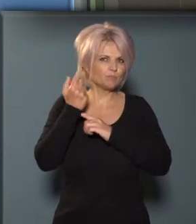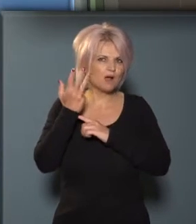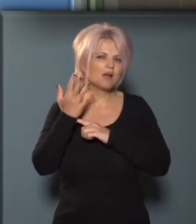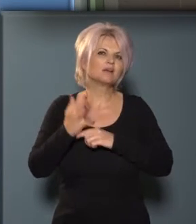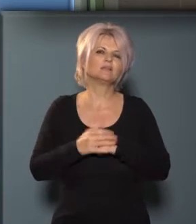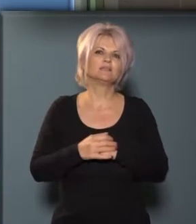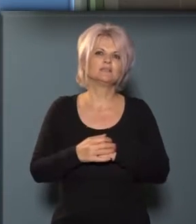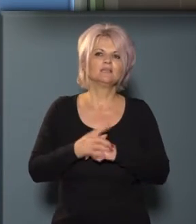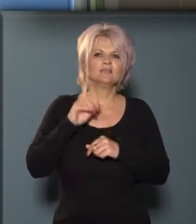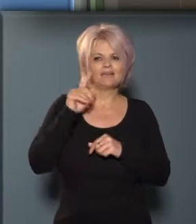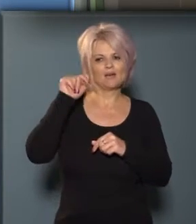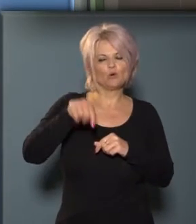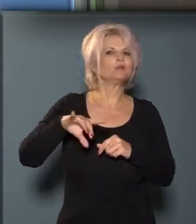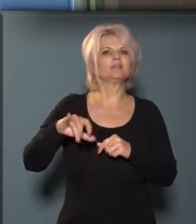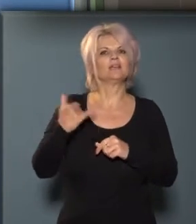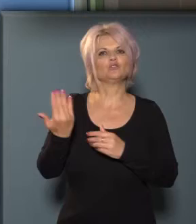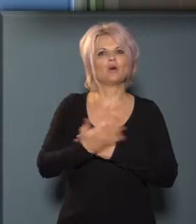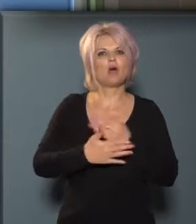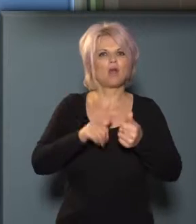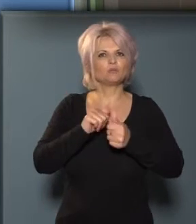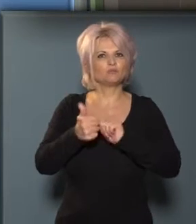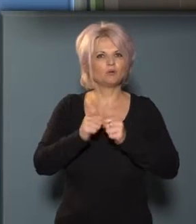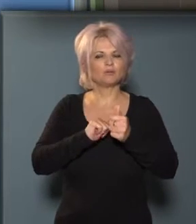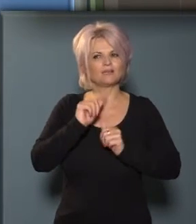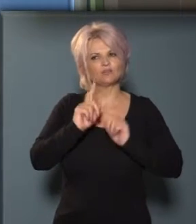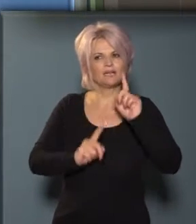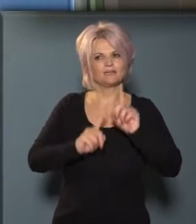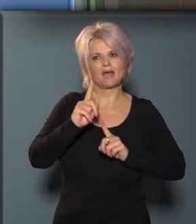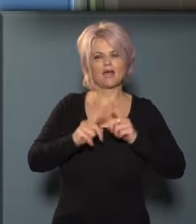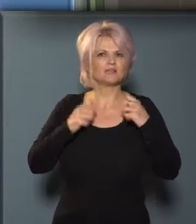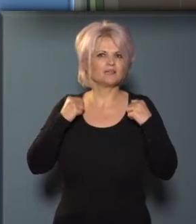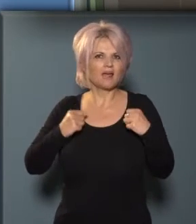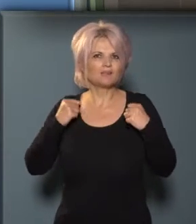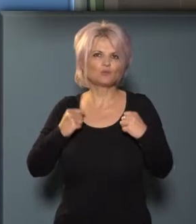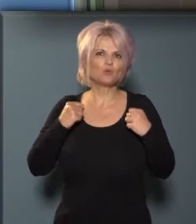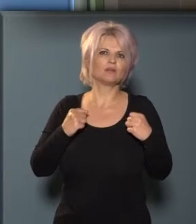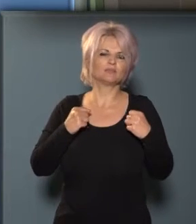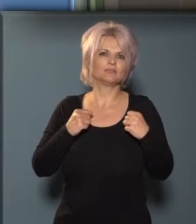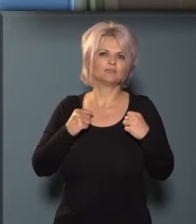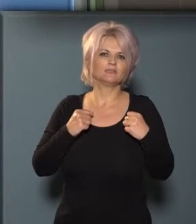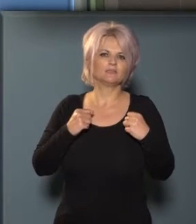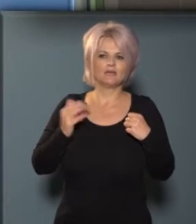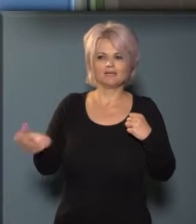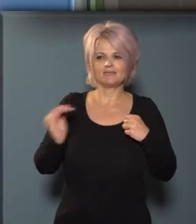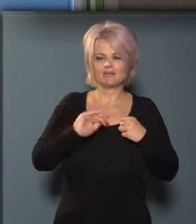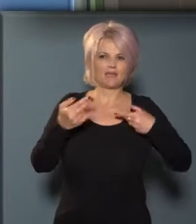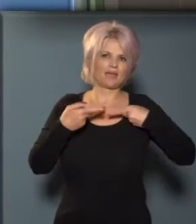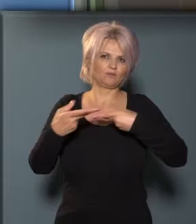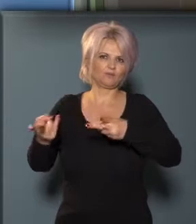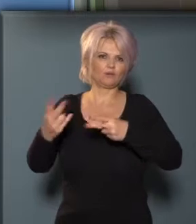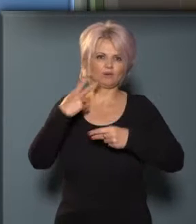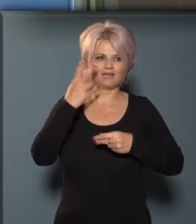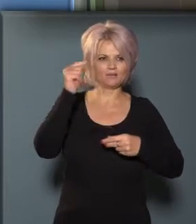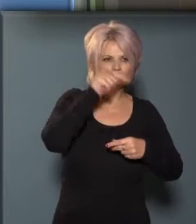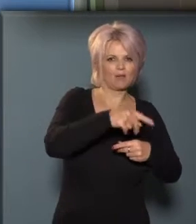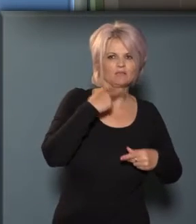de ott is azért az alapsportok, tehát hogy sétáljunk, kiránduljunk egyet, vigyük el a gyerekeket, nézzük meg ezt,